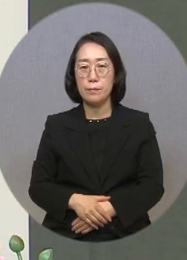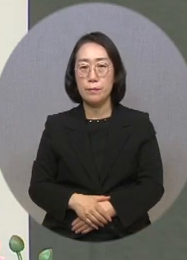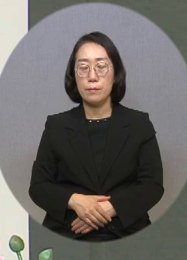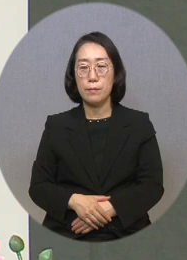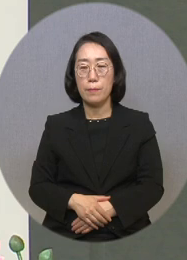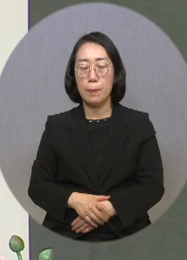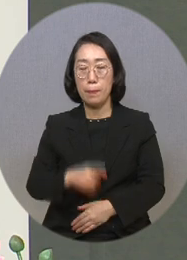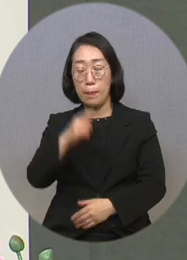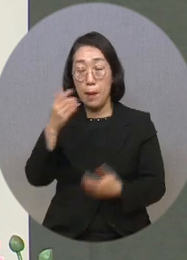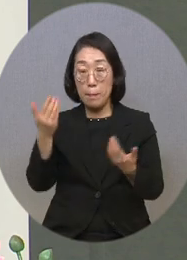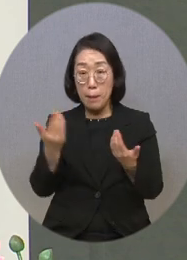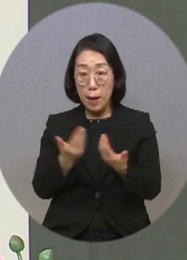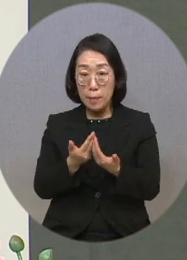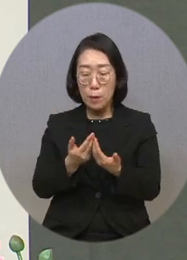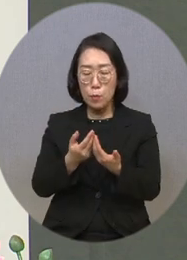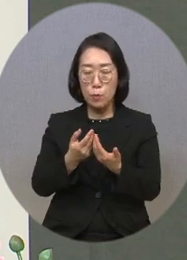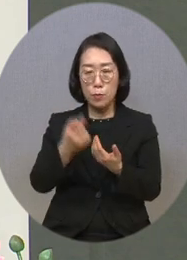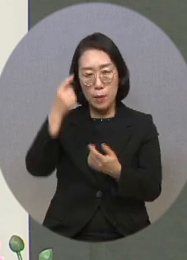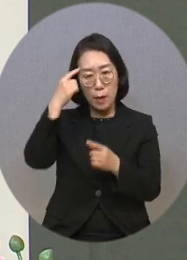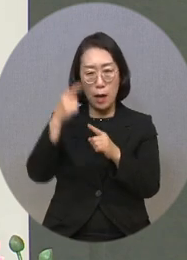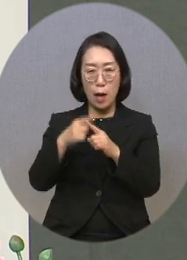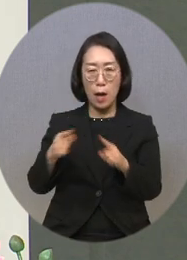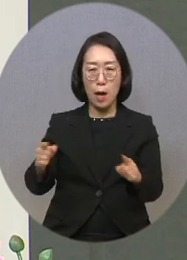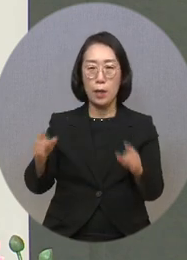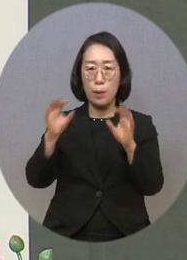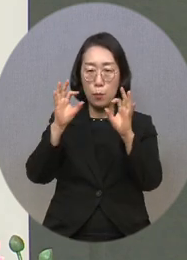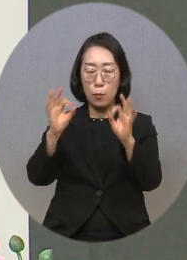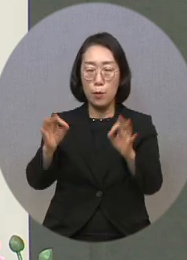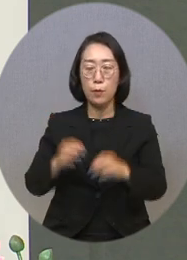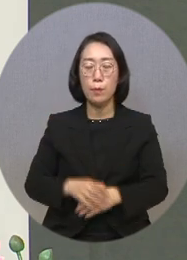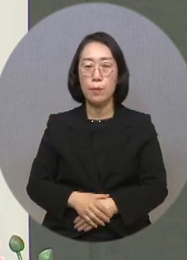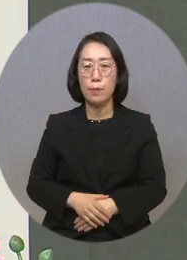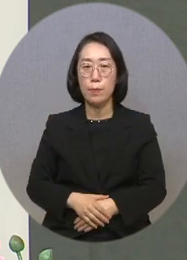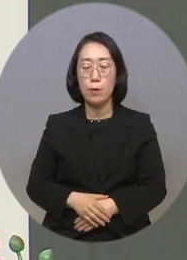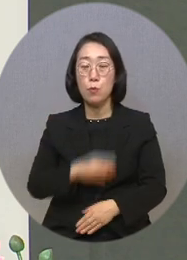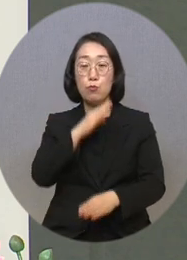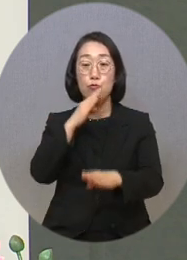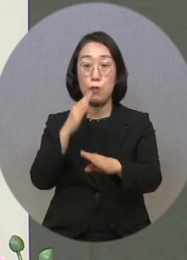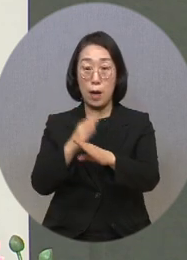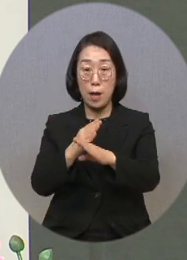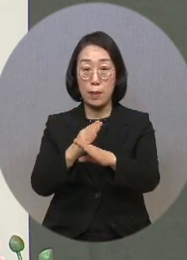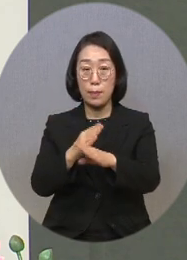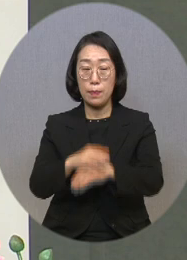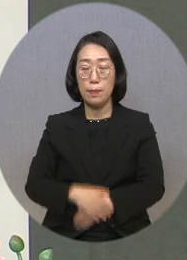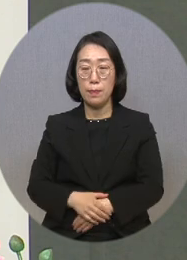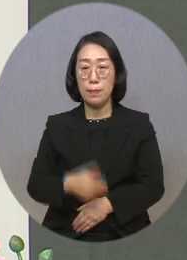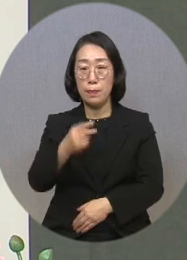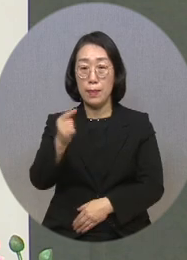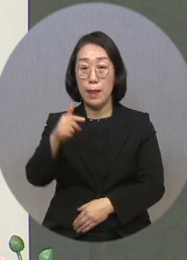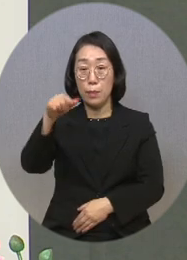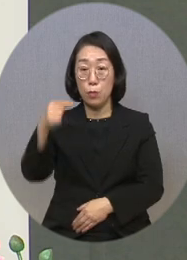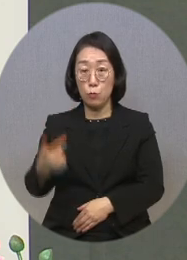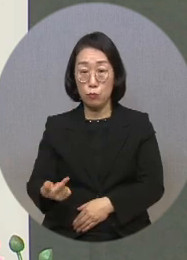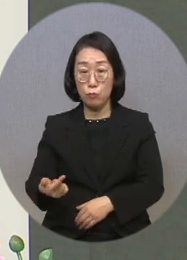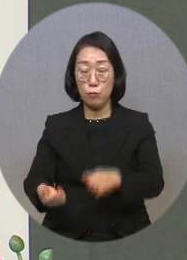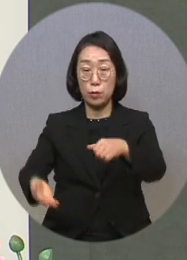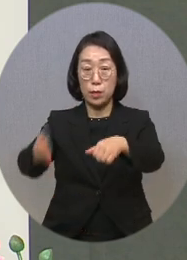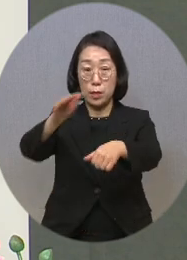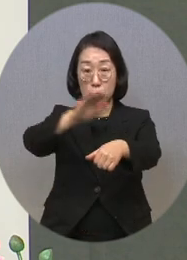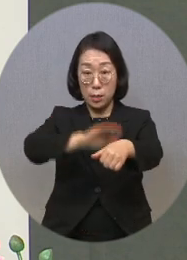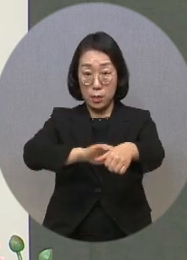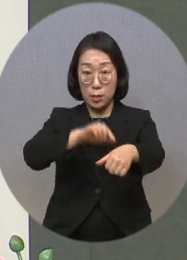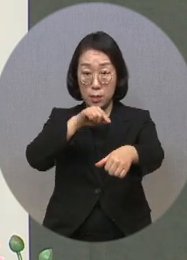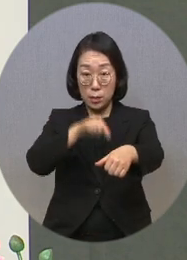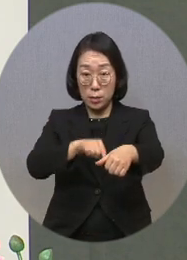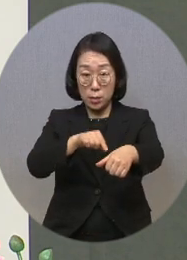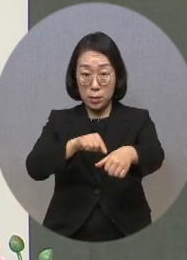역으로 생각한다면은 제가 네. 듣기로는 네. 에, 북한의 당군 성전을